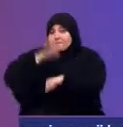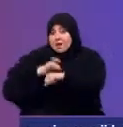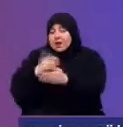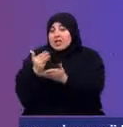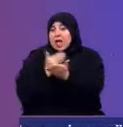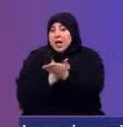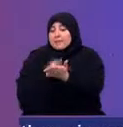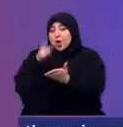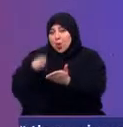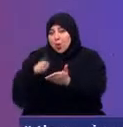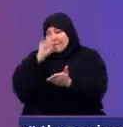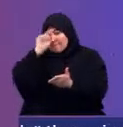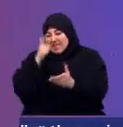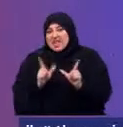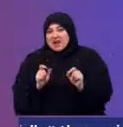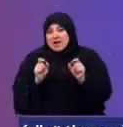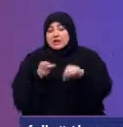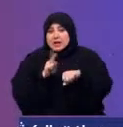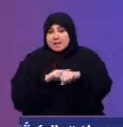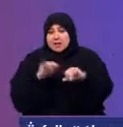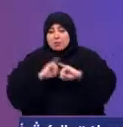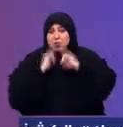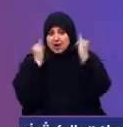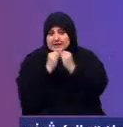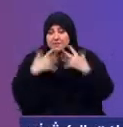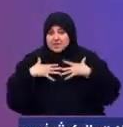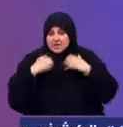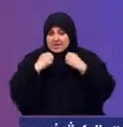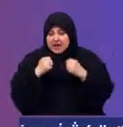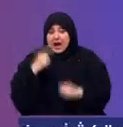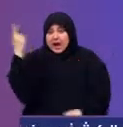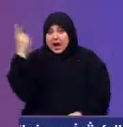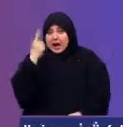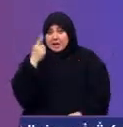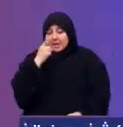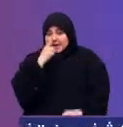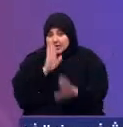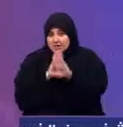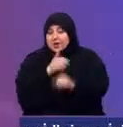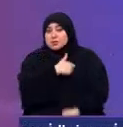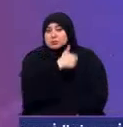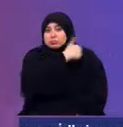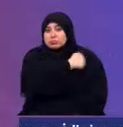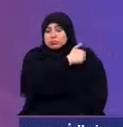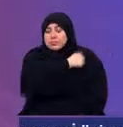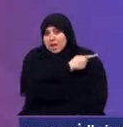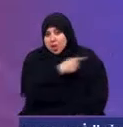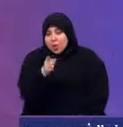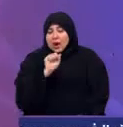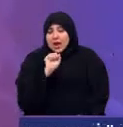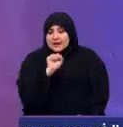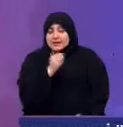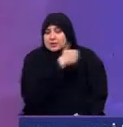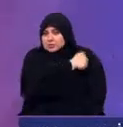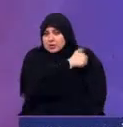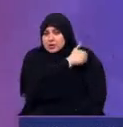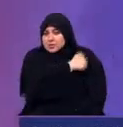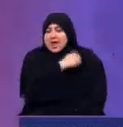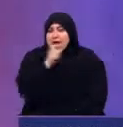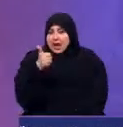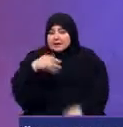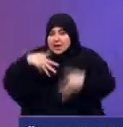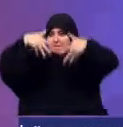بالعدوى. وتدعم منظمة الصحة العالمية تحقيق مناعة القطيع عن طريق التطعيم، حيث يتمثل دور اللقاحات في تدريب جهاز